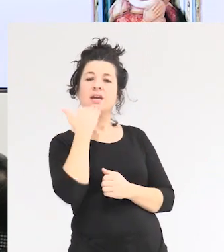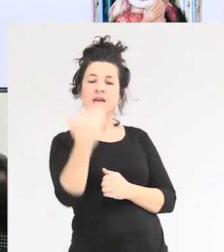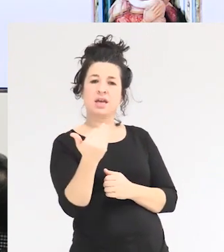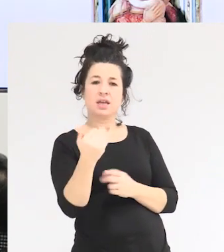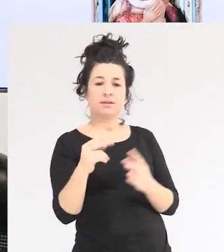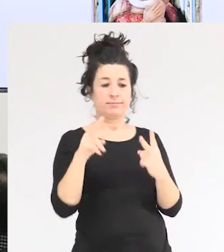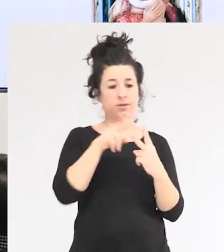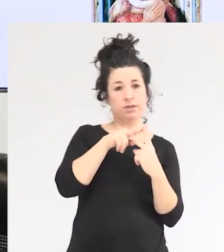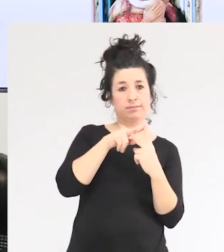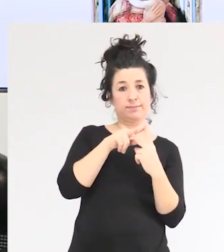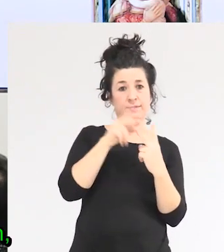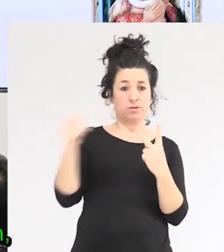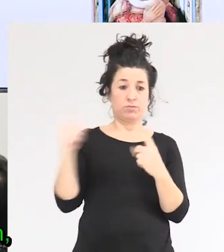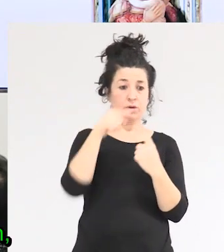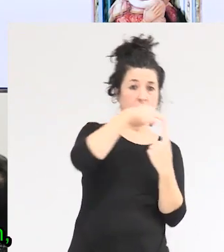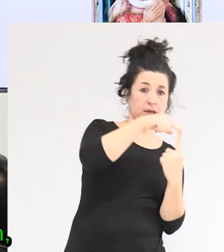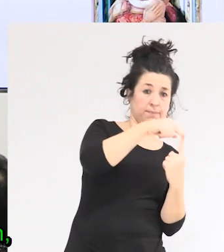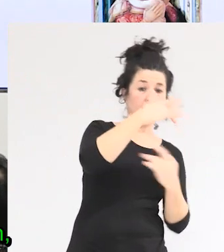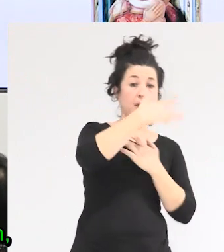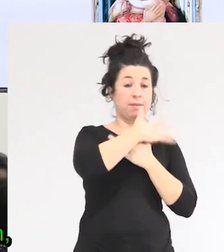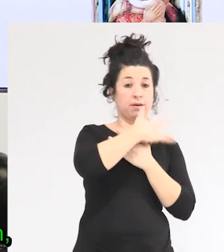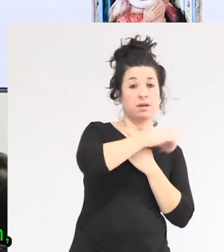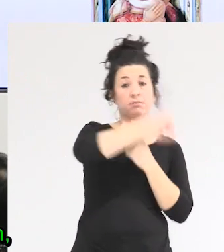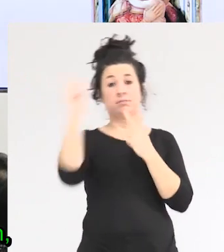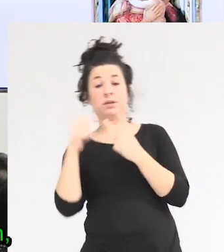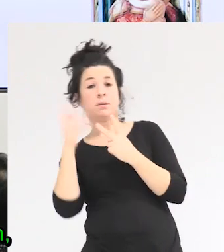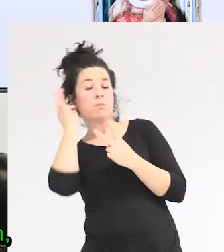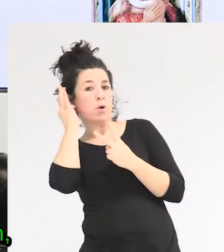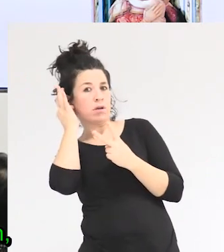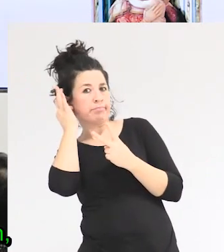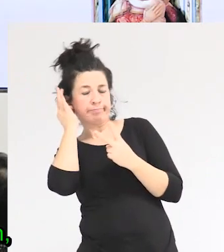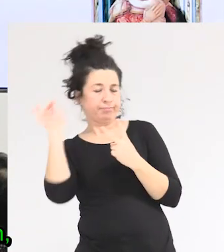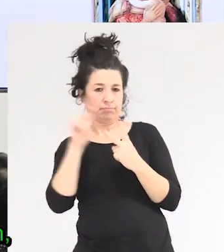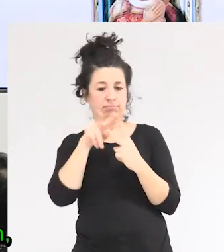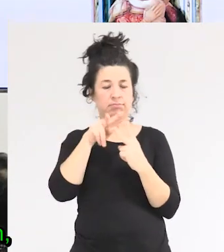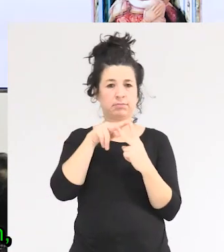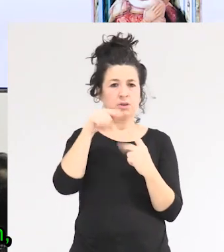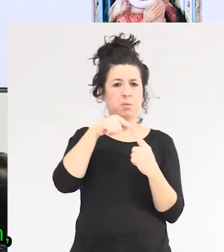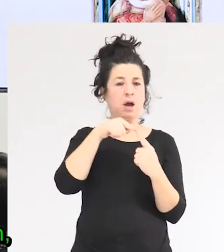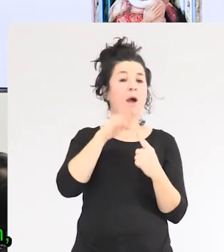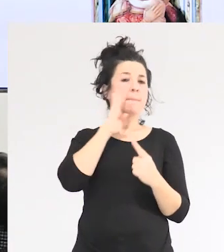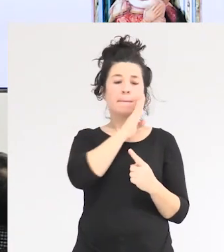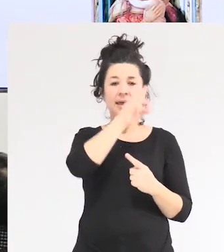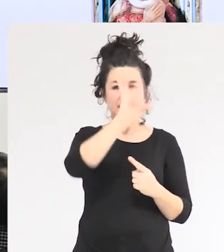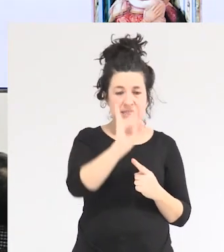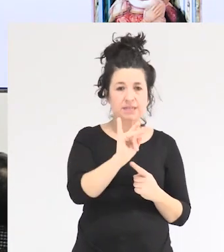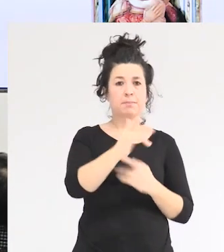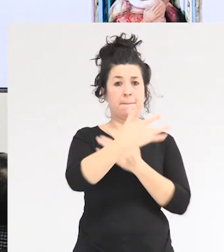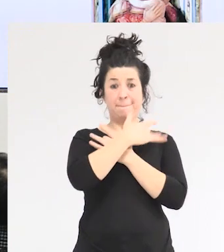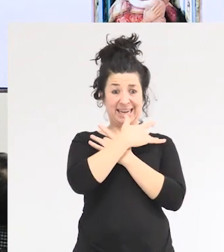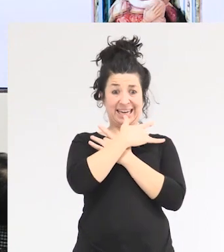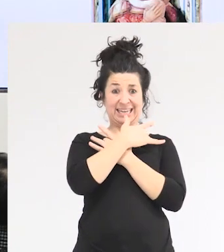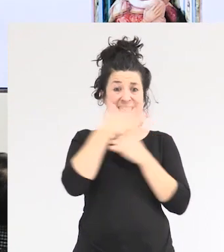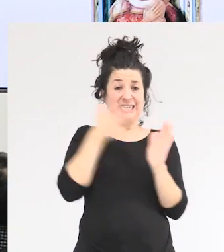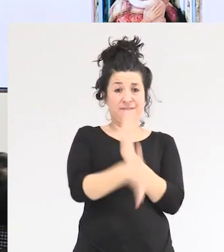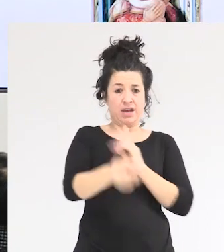daukagu ama Virginia, bai? Ama dena, Virginia dena, sexuak ez dauka zer ikusirik bere bizitzan,